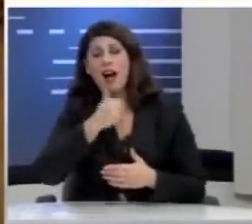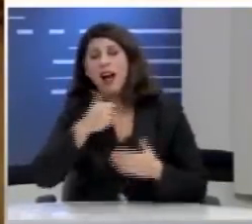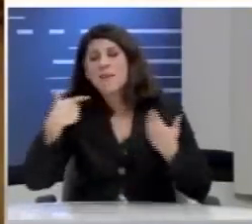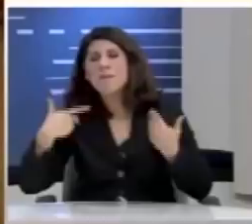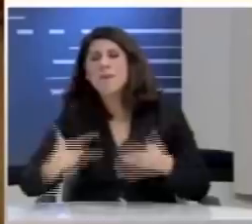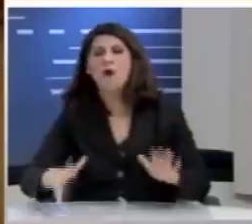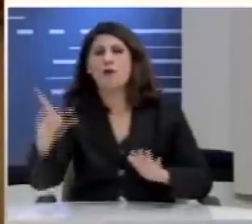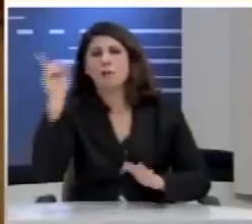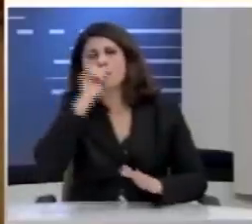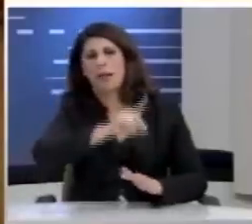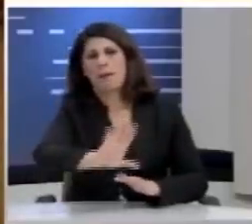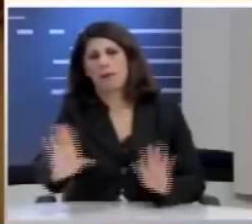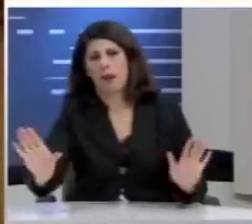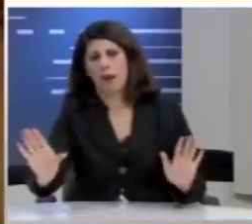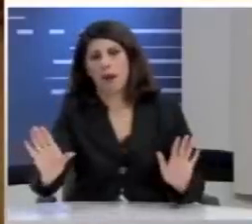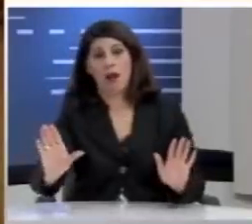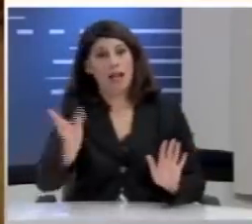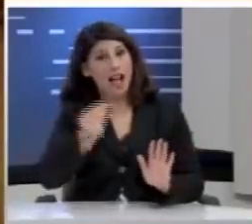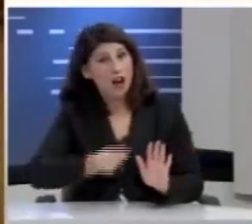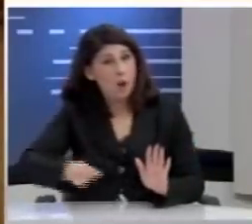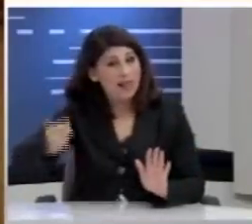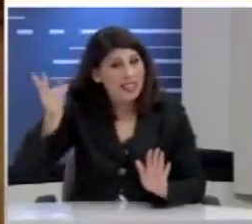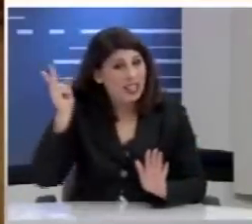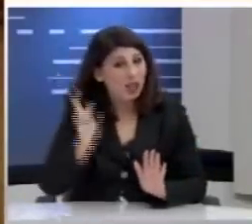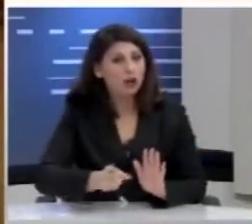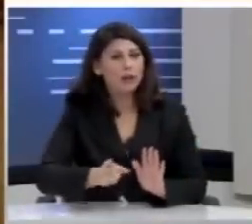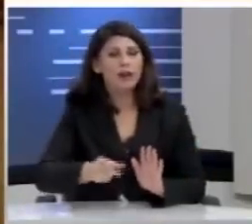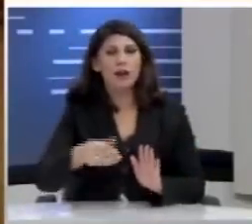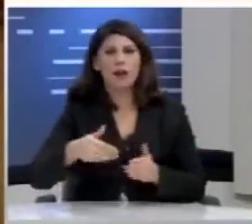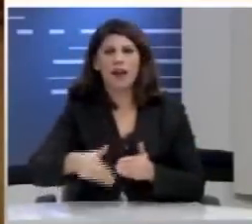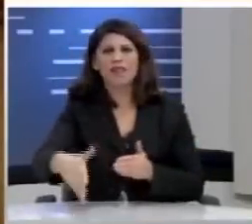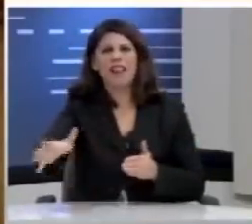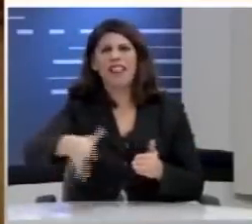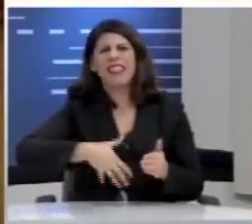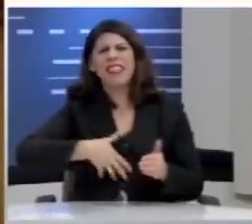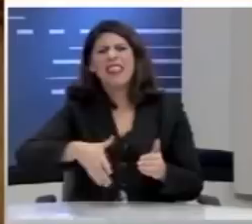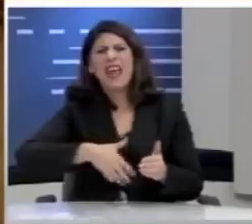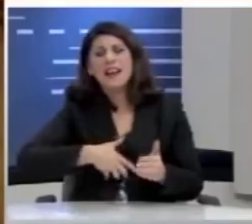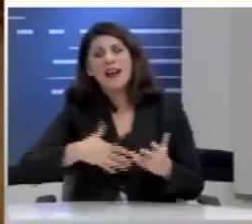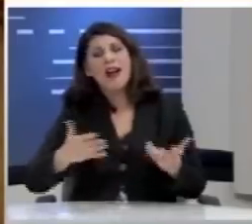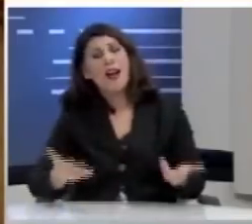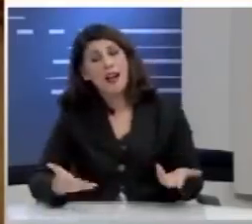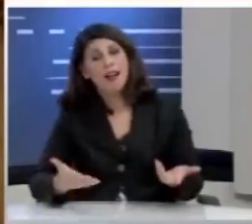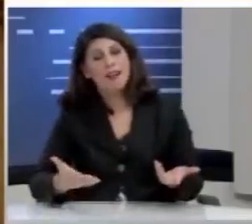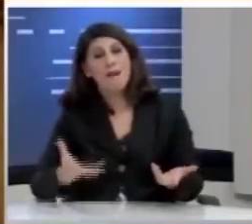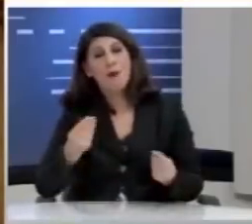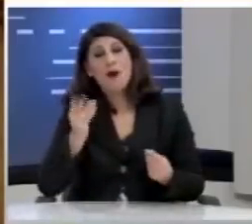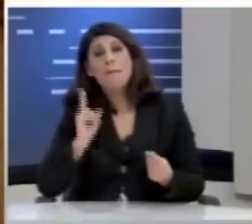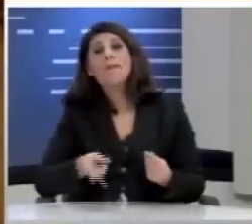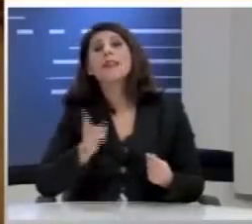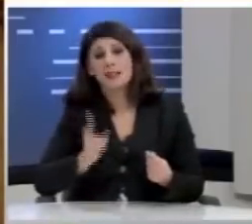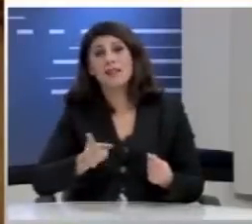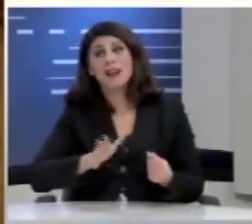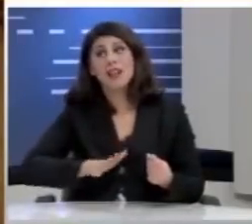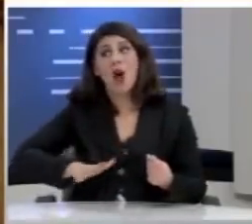ανυπόφορα ψέματά σας ή ακόμα χειρότερα μια από αυτές τις γελίες αλλά άκρως επικίνδυνες